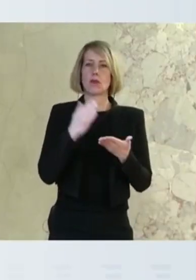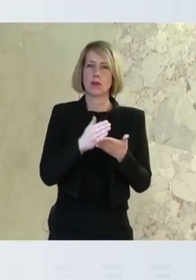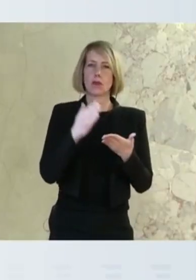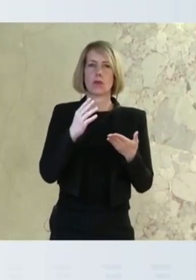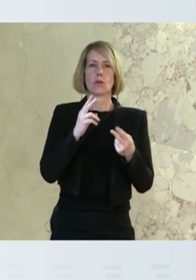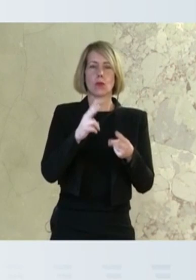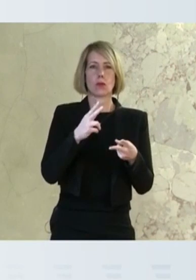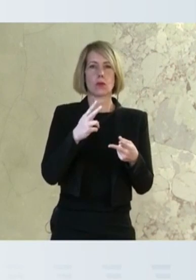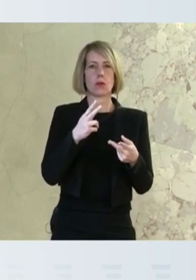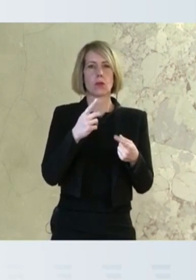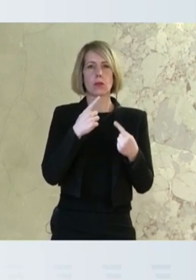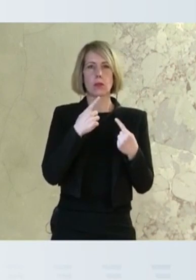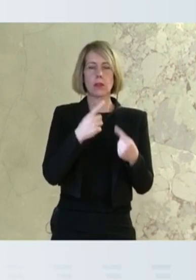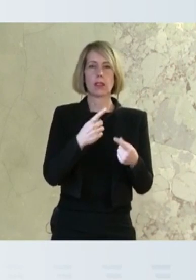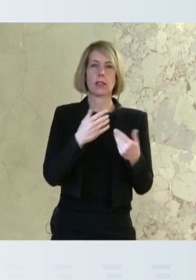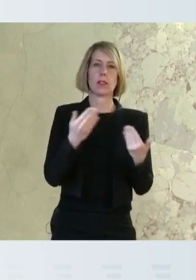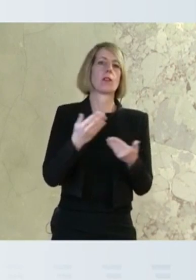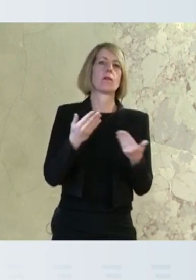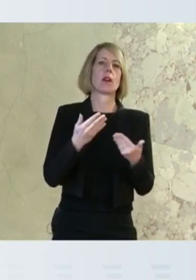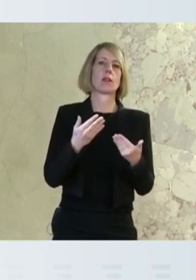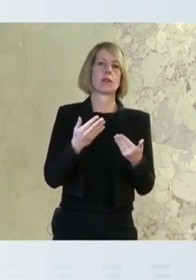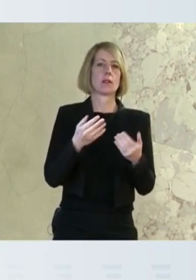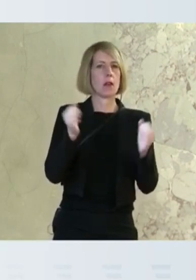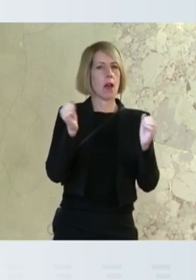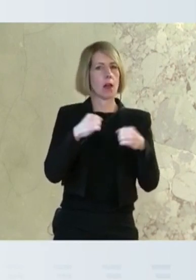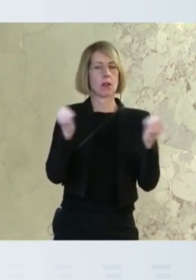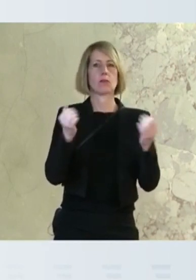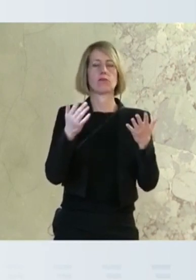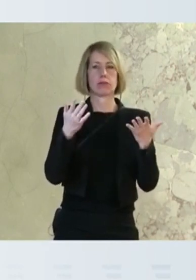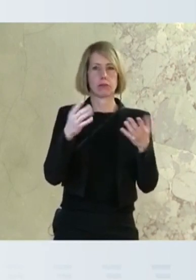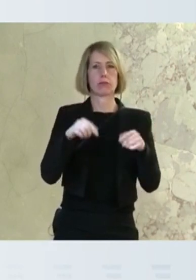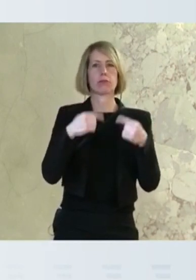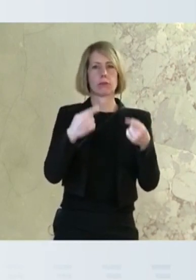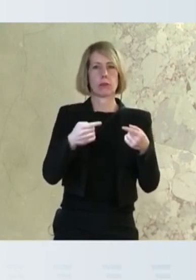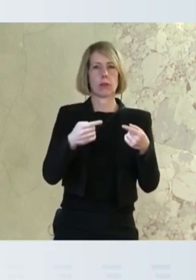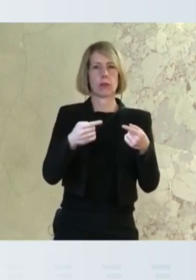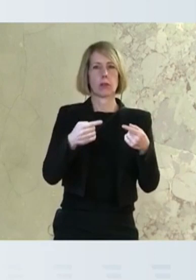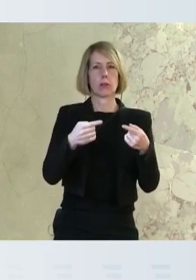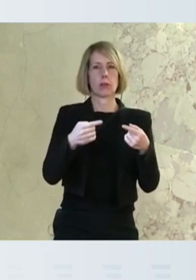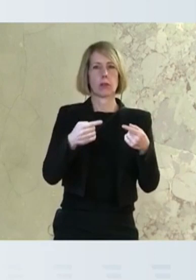negotiations between Albania and North Macedonia finally start.